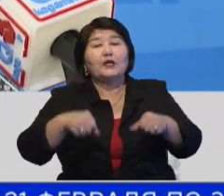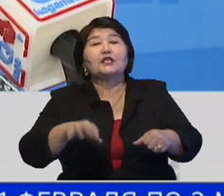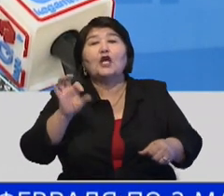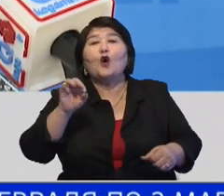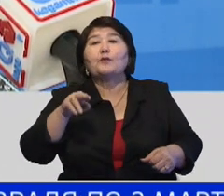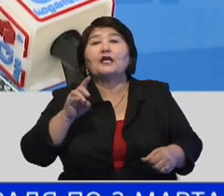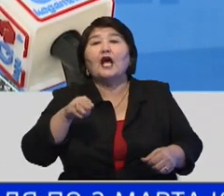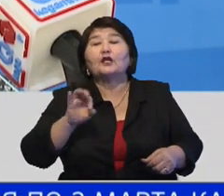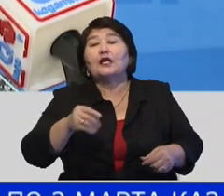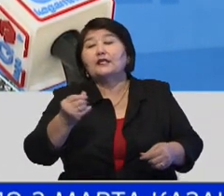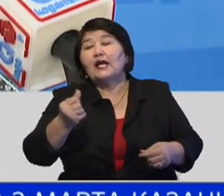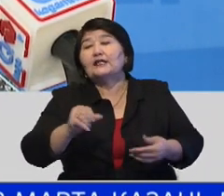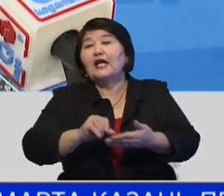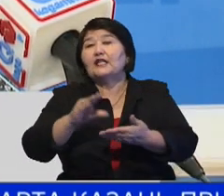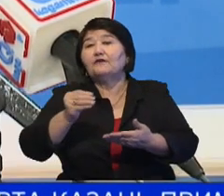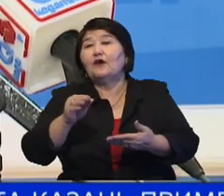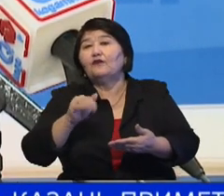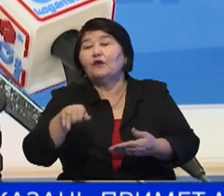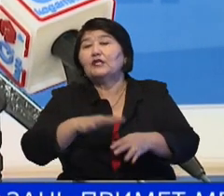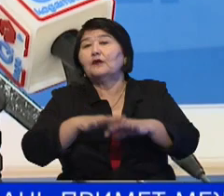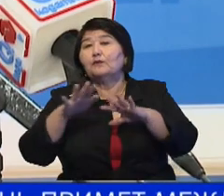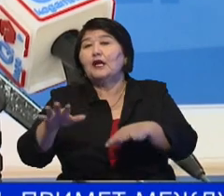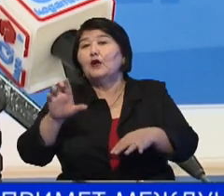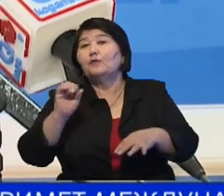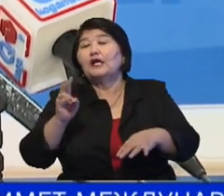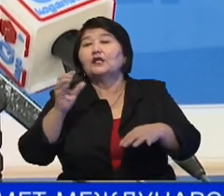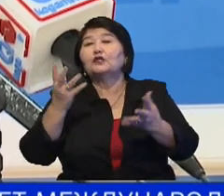оператору далее средства накопительного фонда перечисляются на банковский счёт в долларах